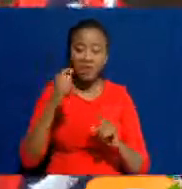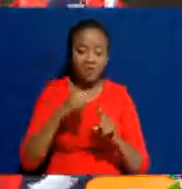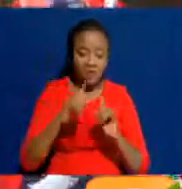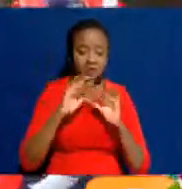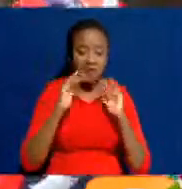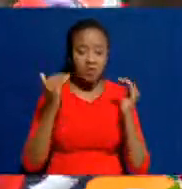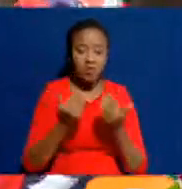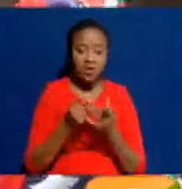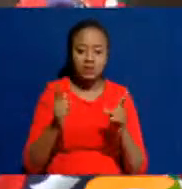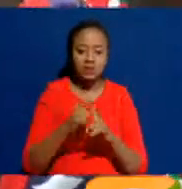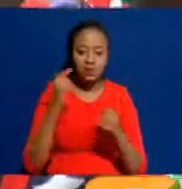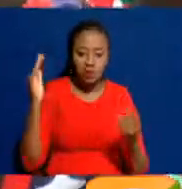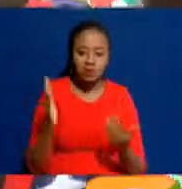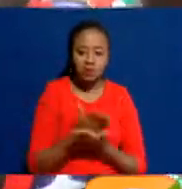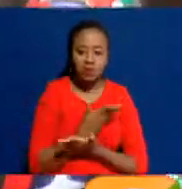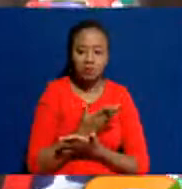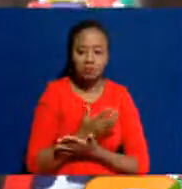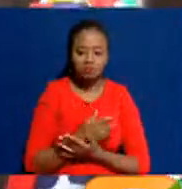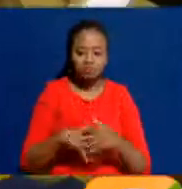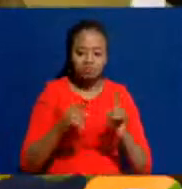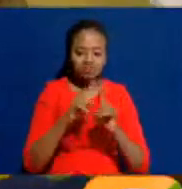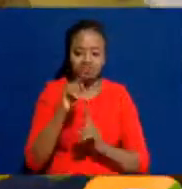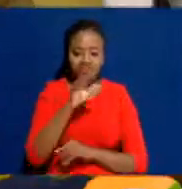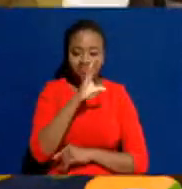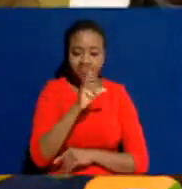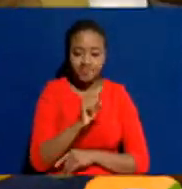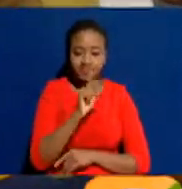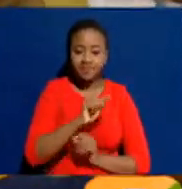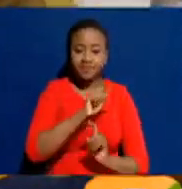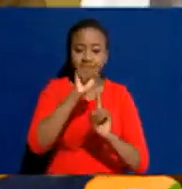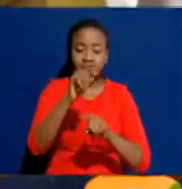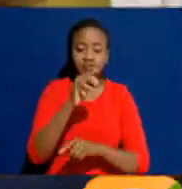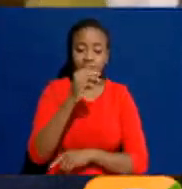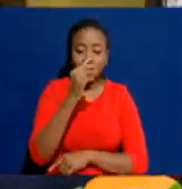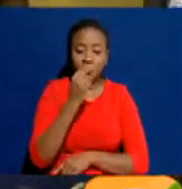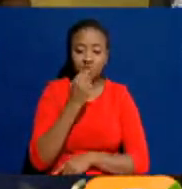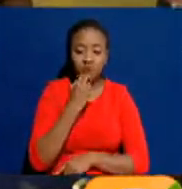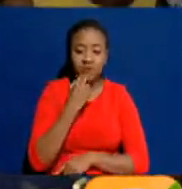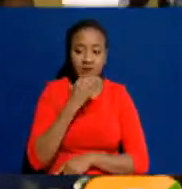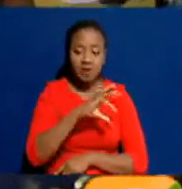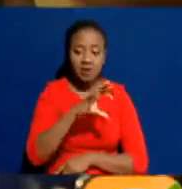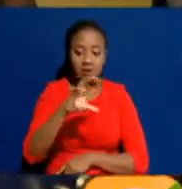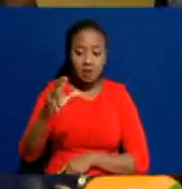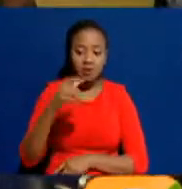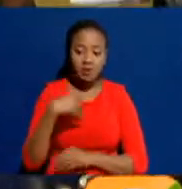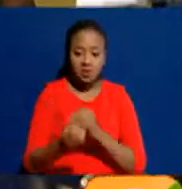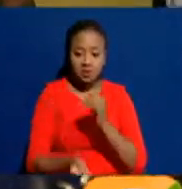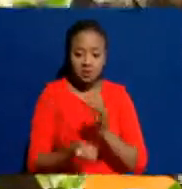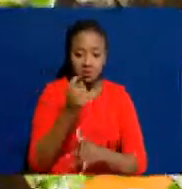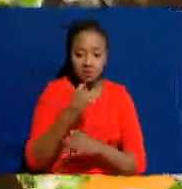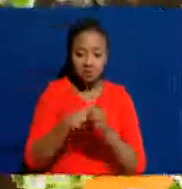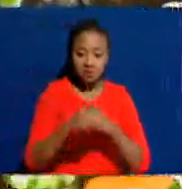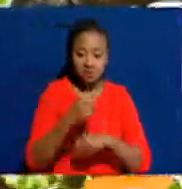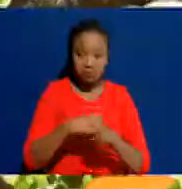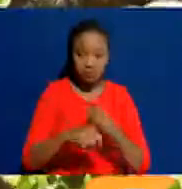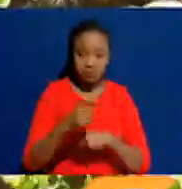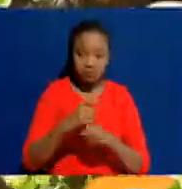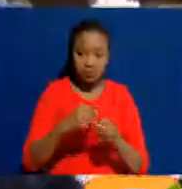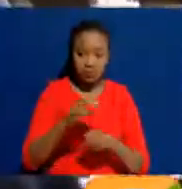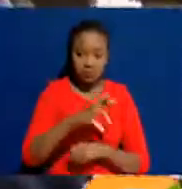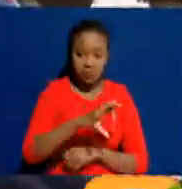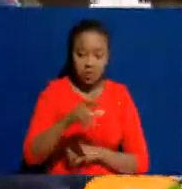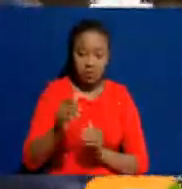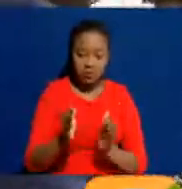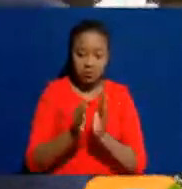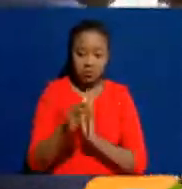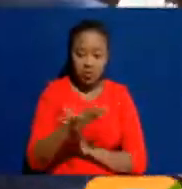Waziri Kindiki aliyekuwa kaunti ya Turukana alikozindua shughuli za kaunti ndogo mpya ya Lokichogio